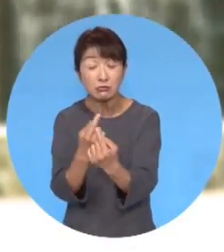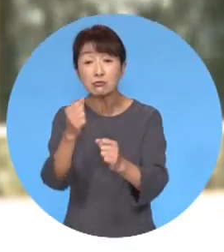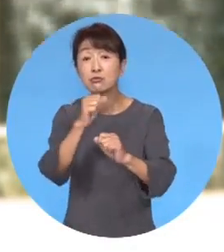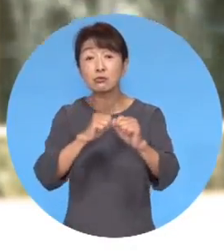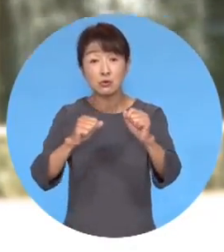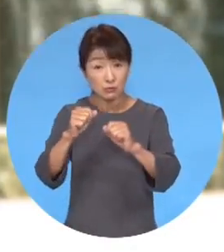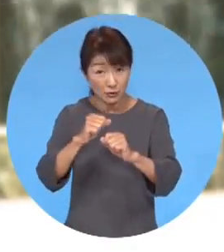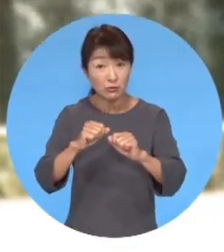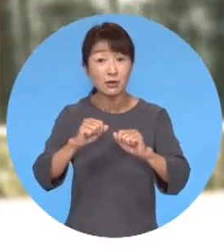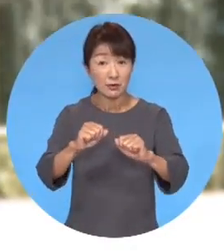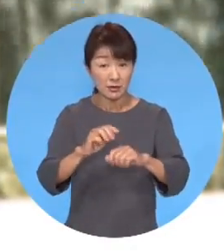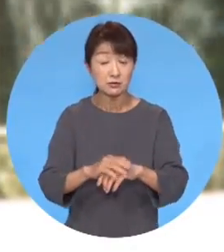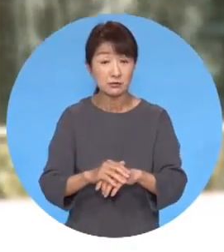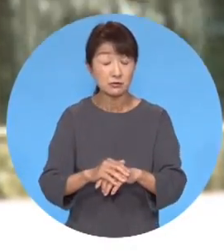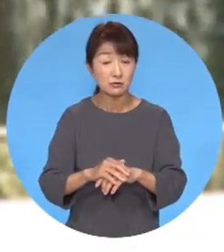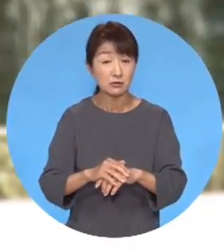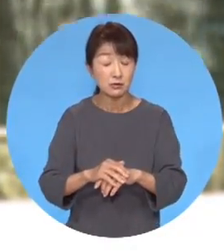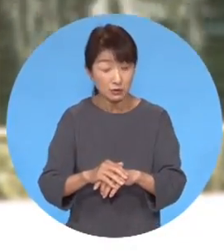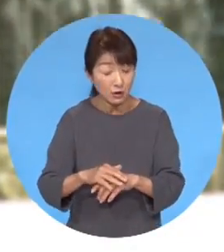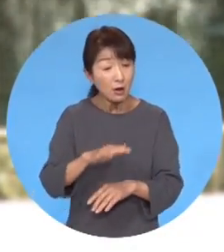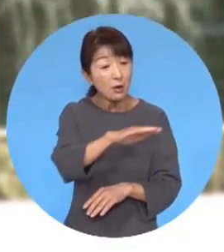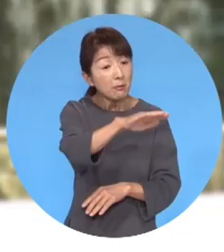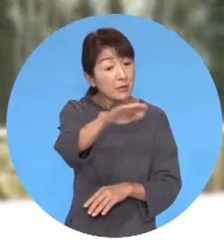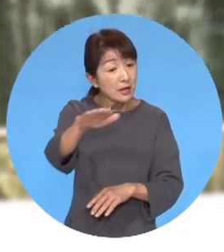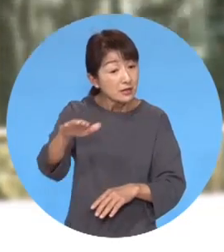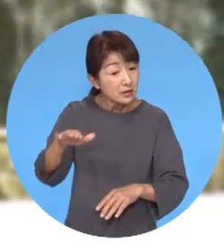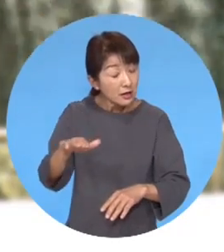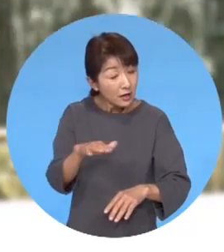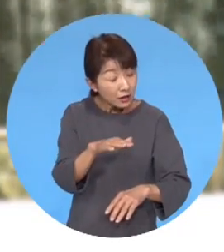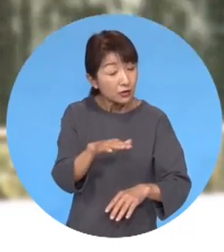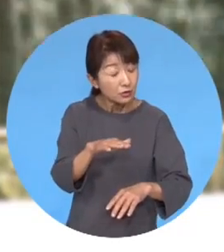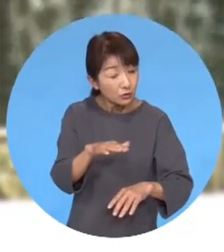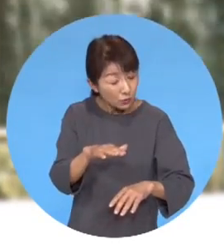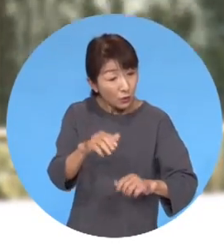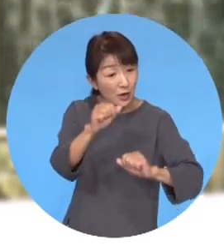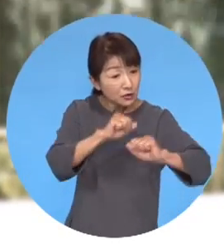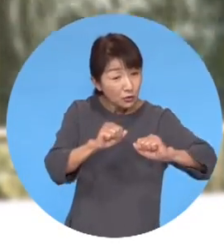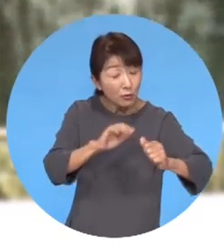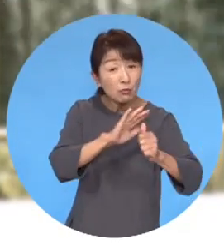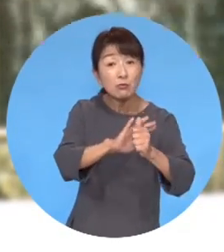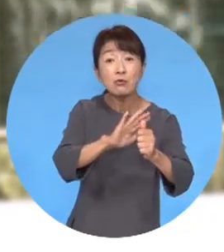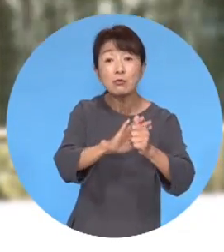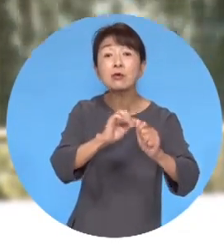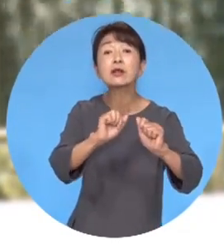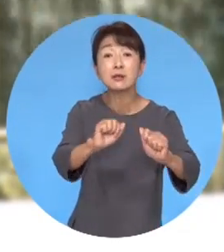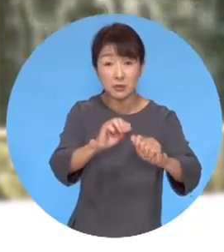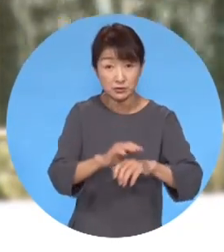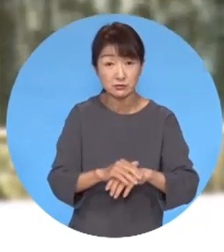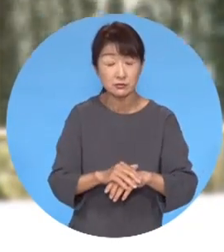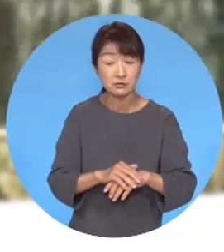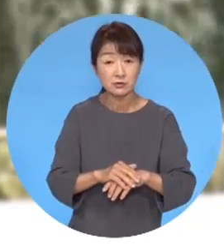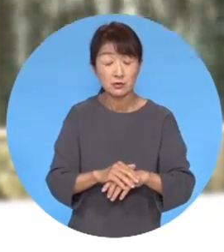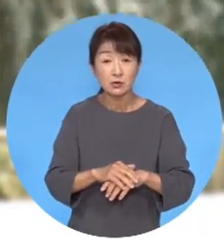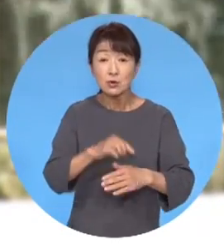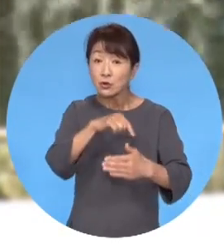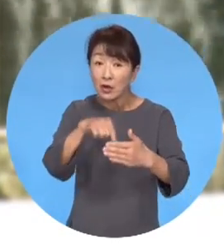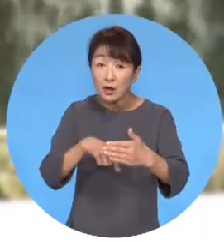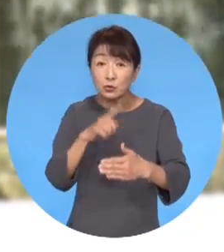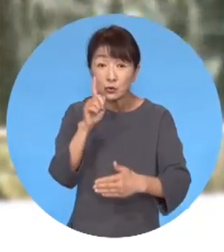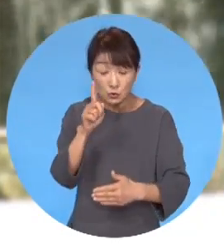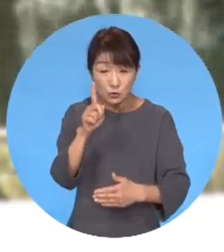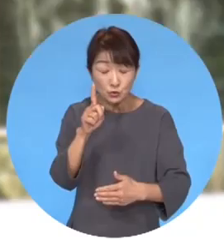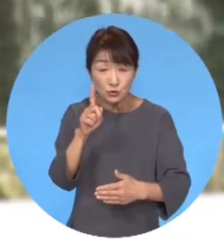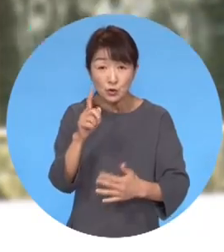。また区の皆さんによる緑化活動も推進しています。こうした取り組みの一つ